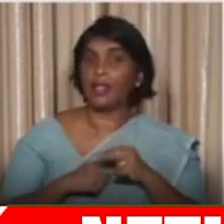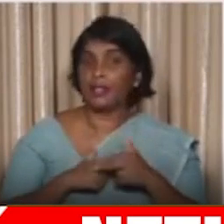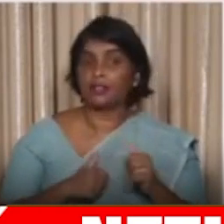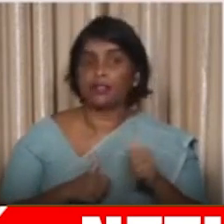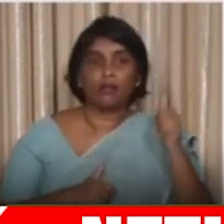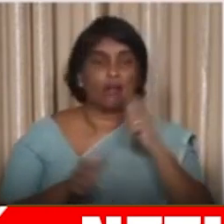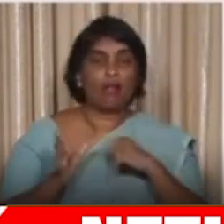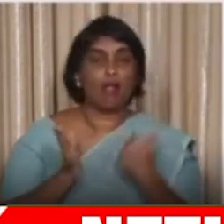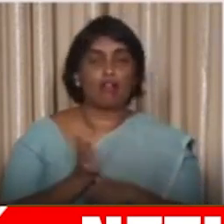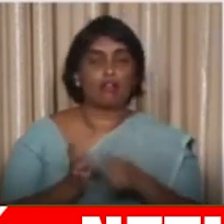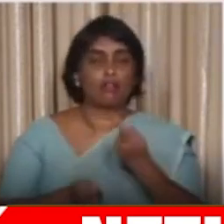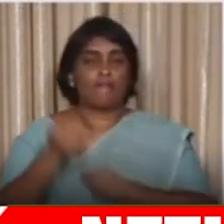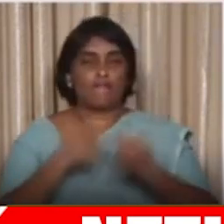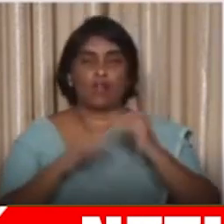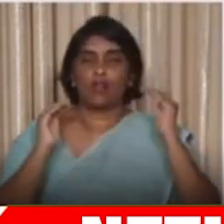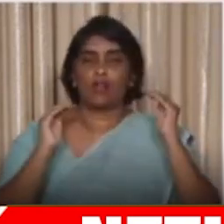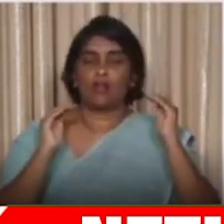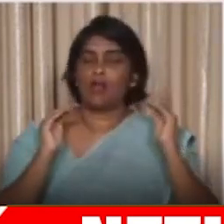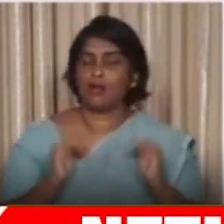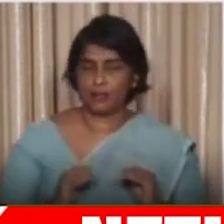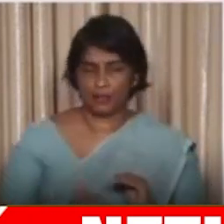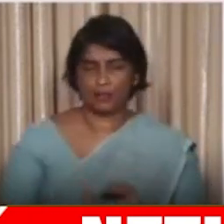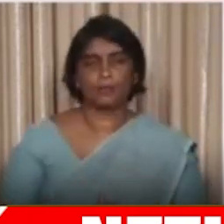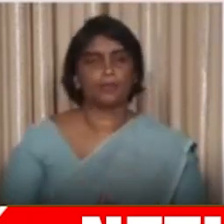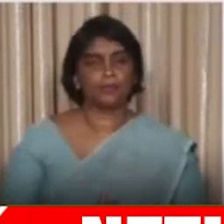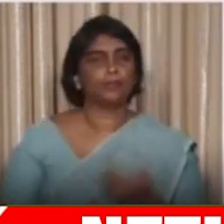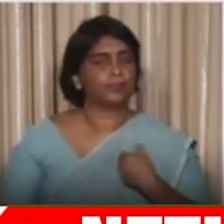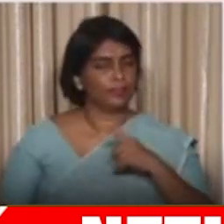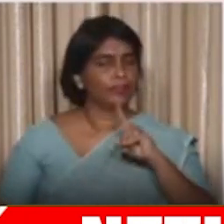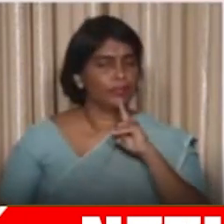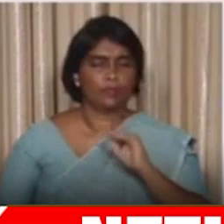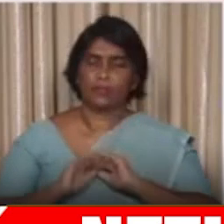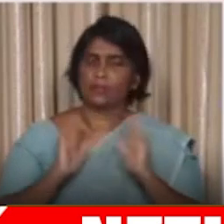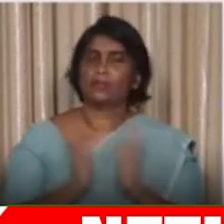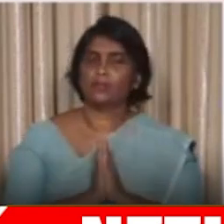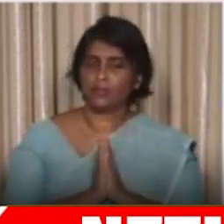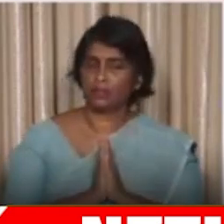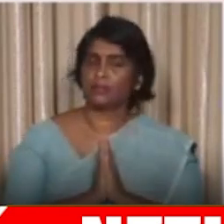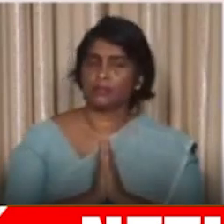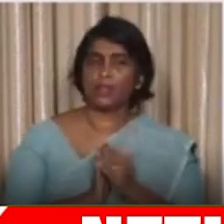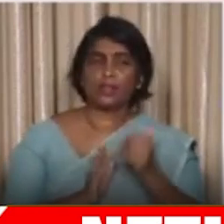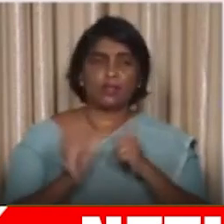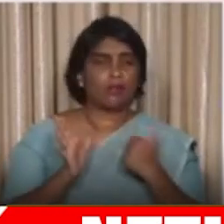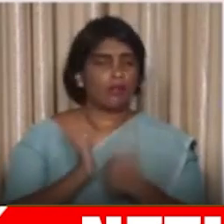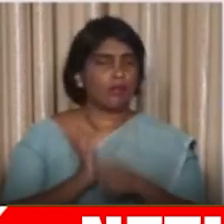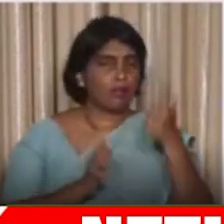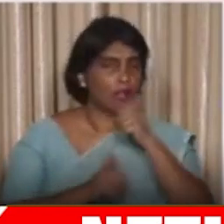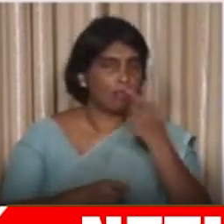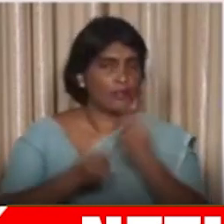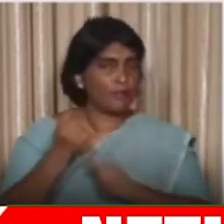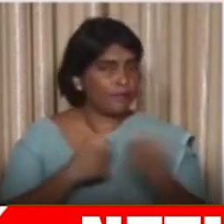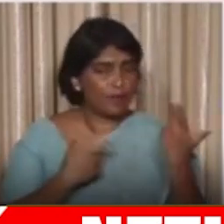අරක්කු එච්චර විකිණීම අඩු වෙලා තියෙන රටේ. මම කියන්නේ සමස්ත වශයෙන් අරක්කු රටේ විකිණෙන්නේ